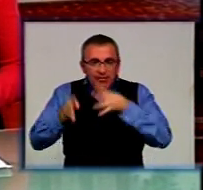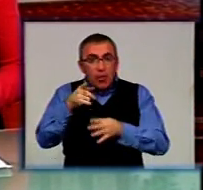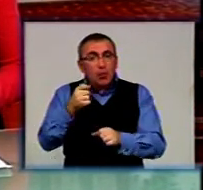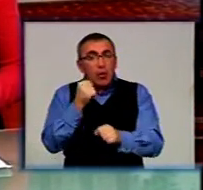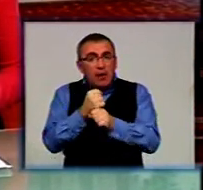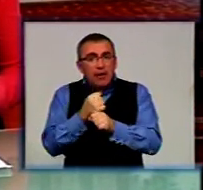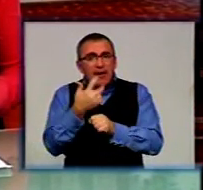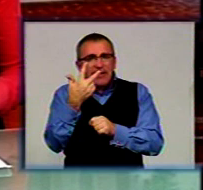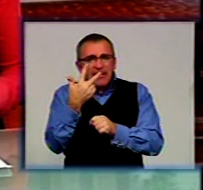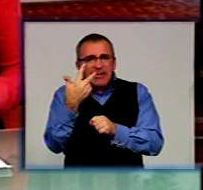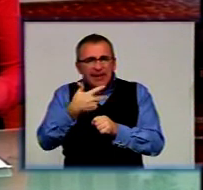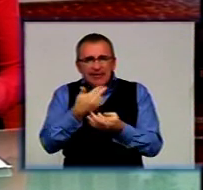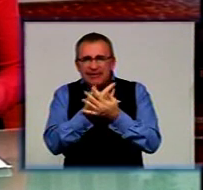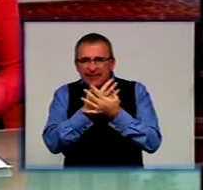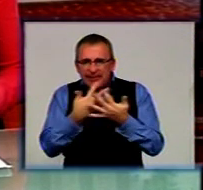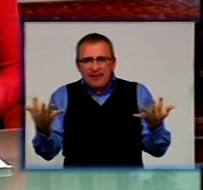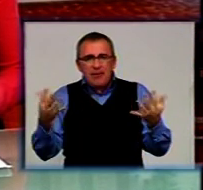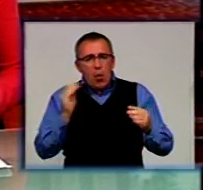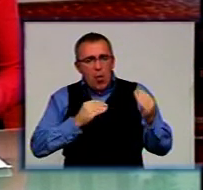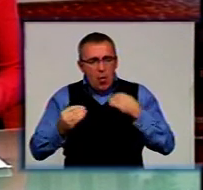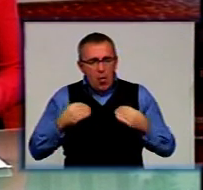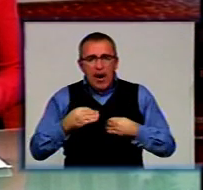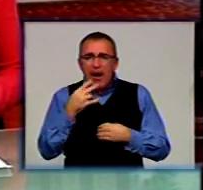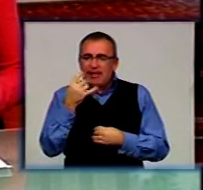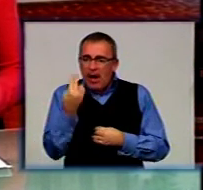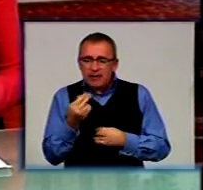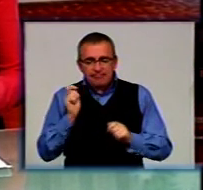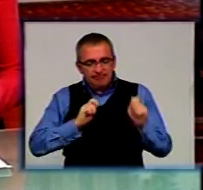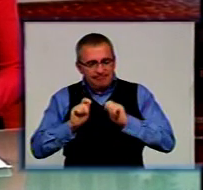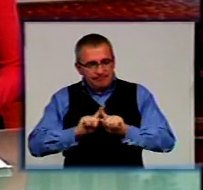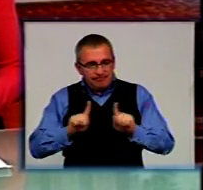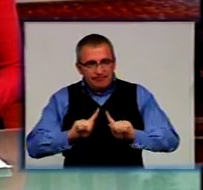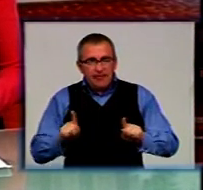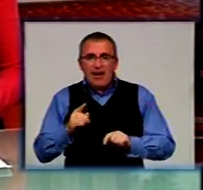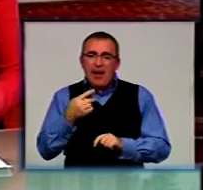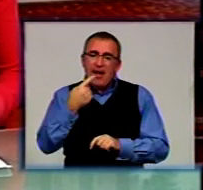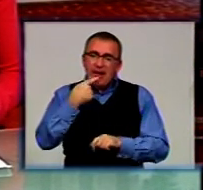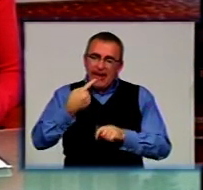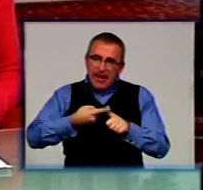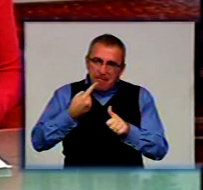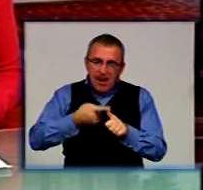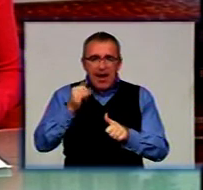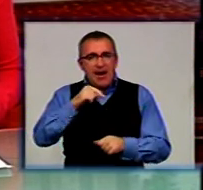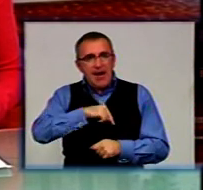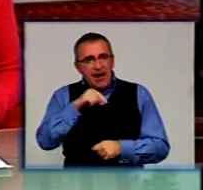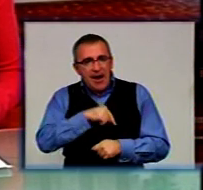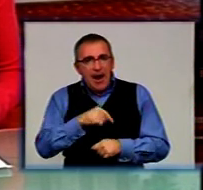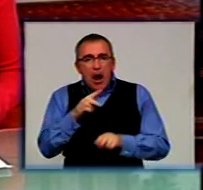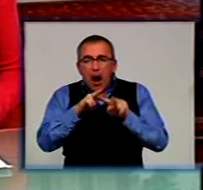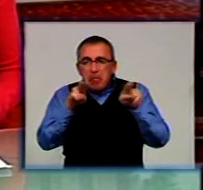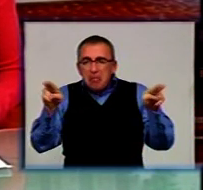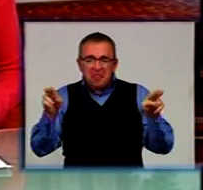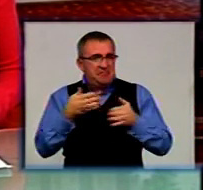доробку понад три десятки авторських ляльок. Усі вони одягнені в національному стилі, кожна з ім'ям і характером. Двох однакових у колекції не